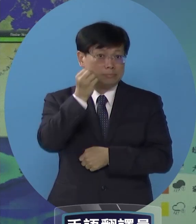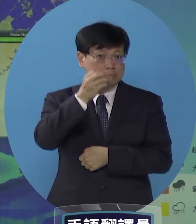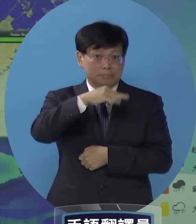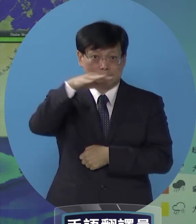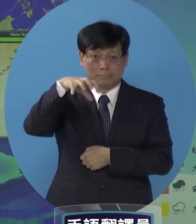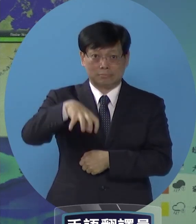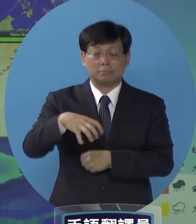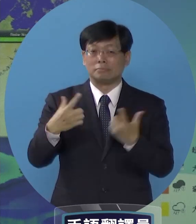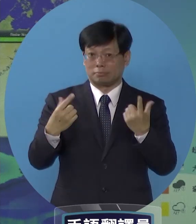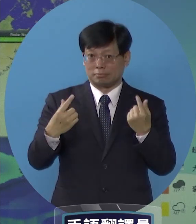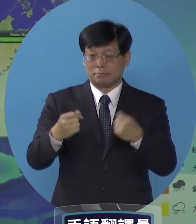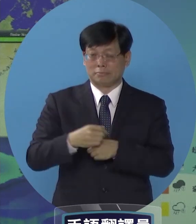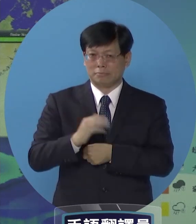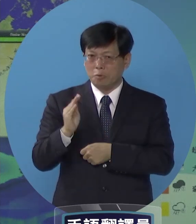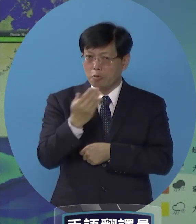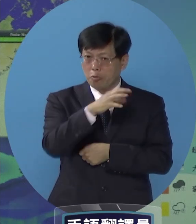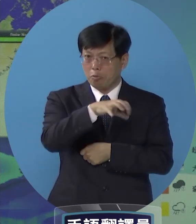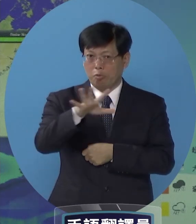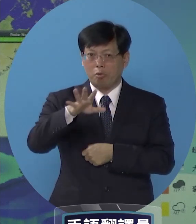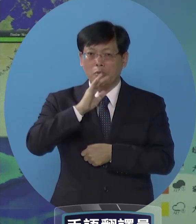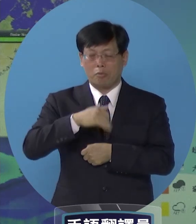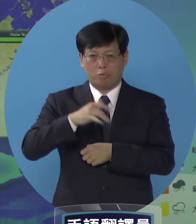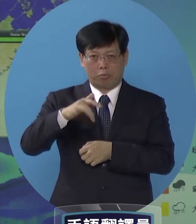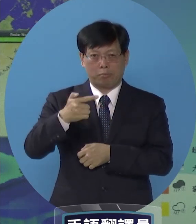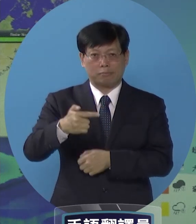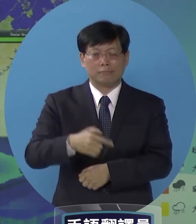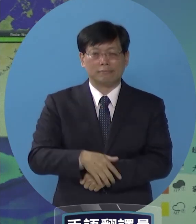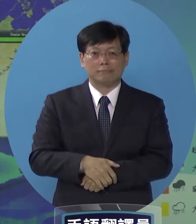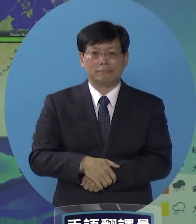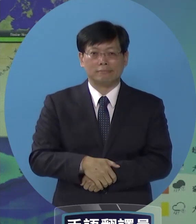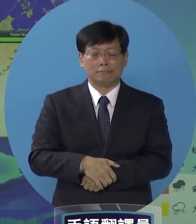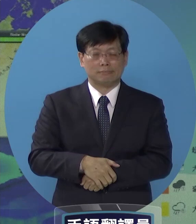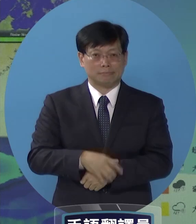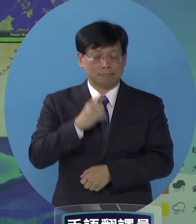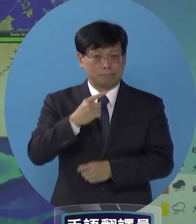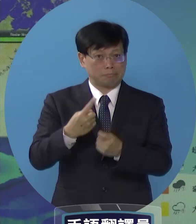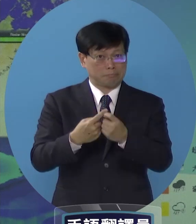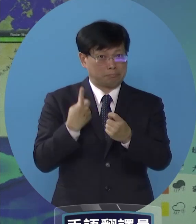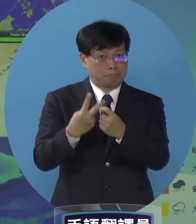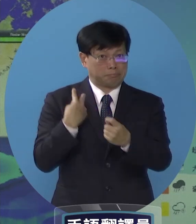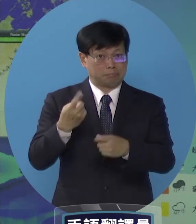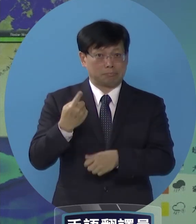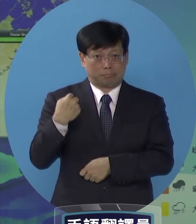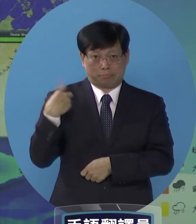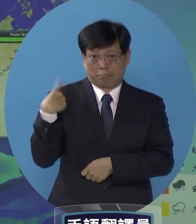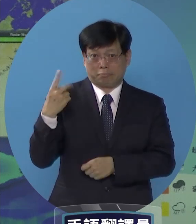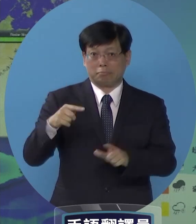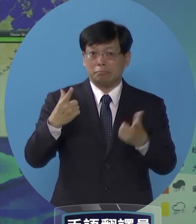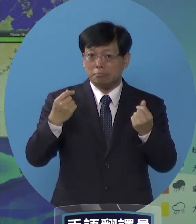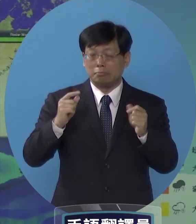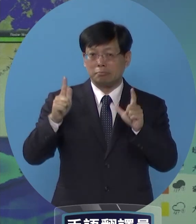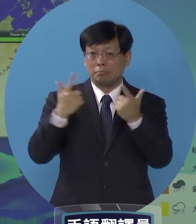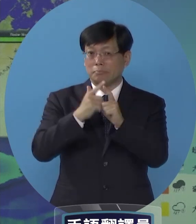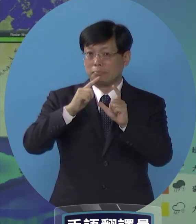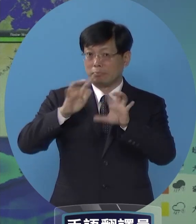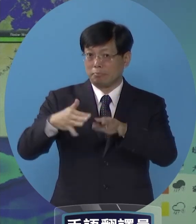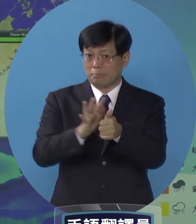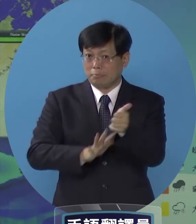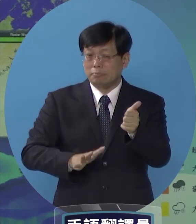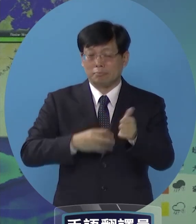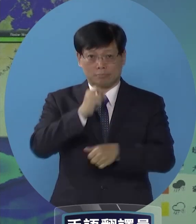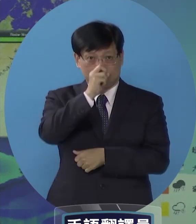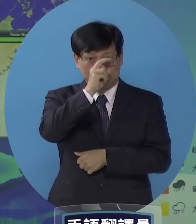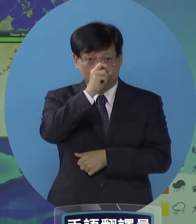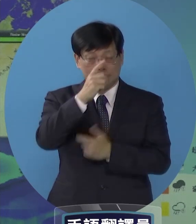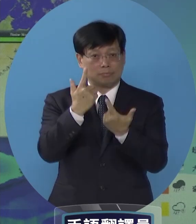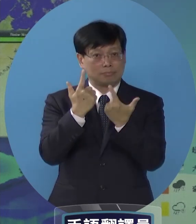山区也会有局部性的豪雨。好，过去两天其实在东北风的影响之下，宜兰还有